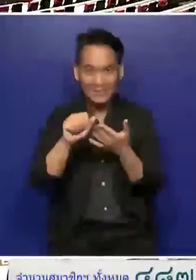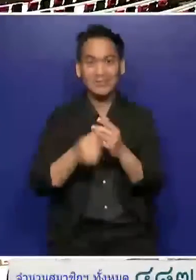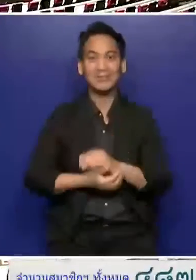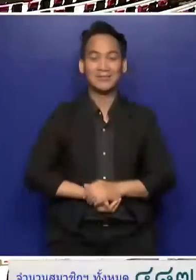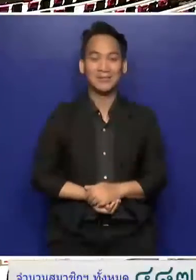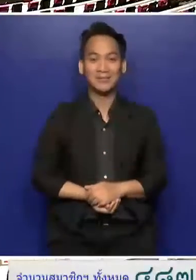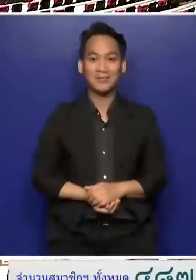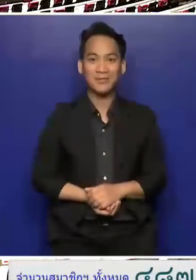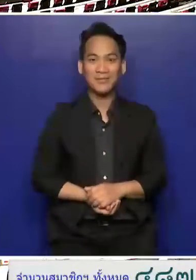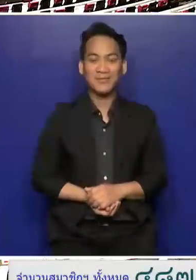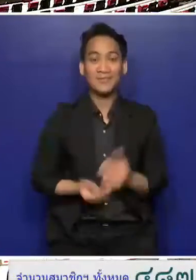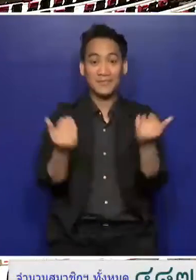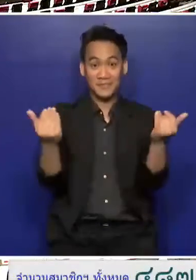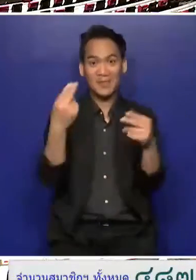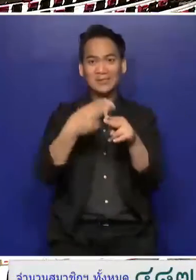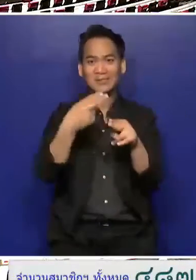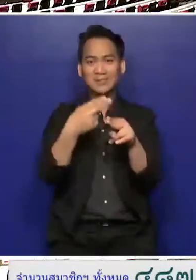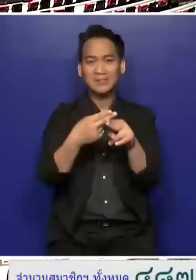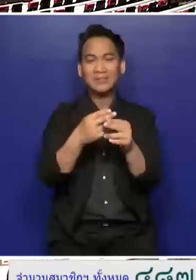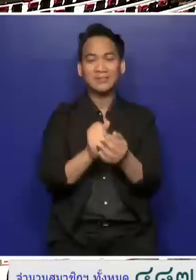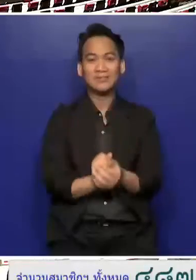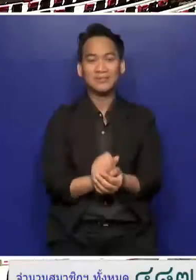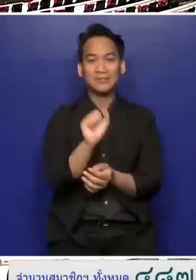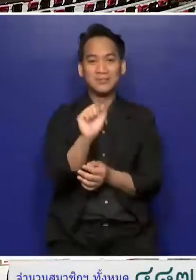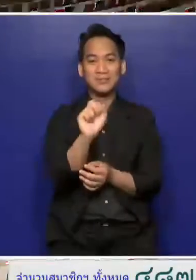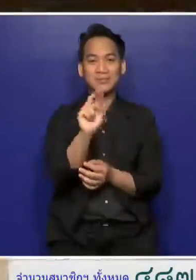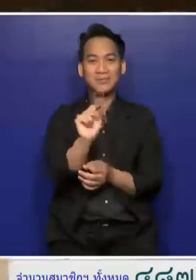ต่อไปคุณสงครามคิดเลิศไพโรจน์